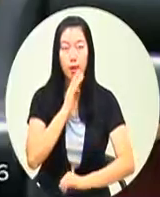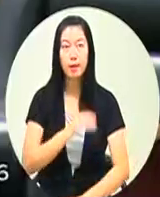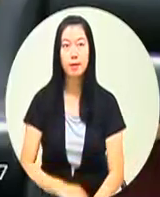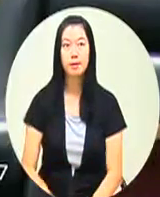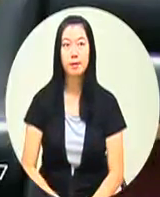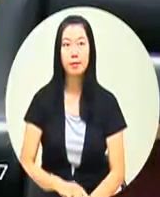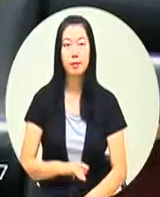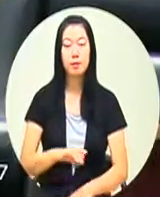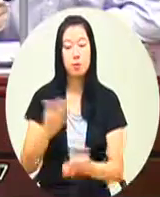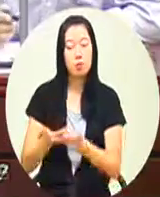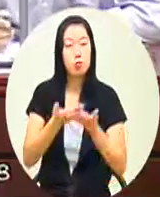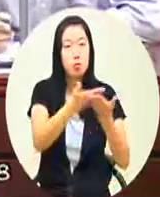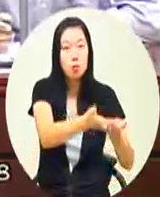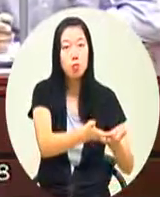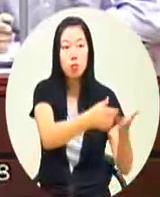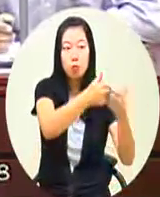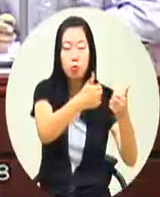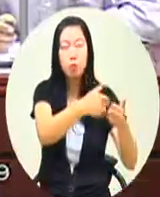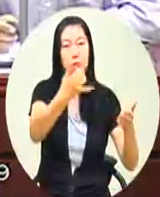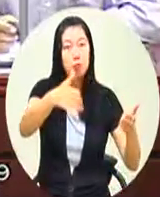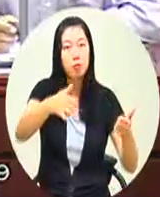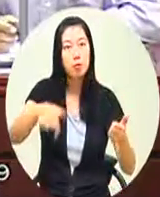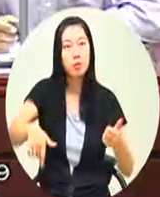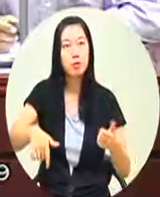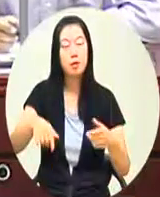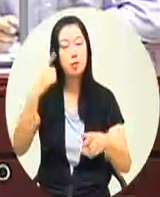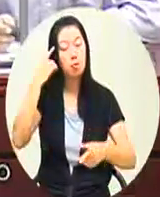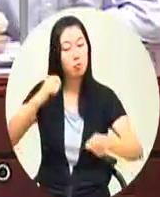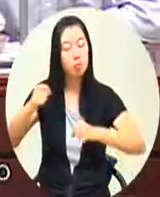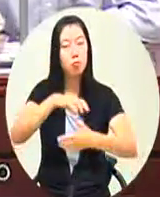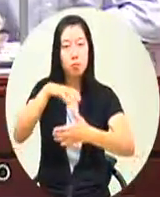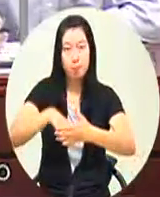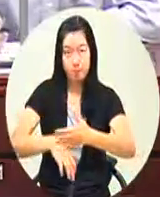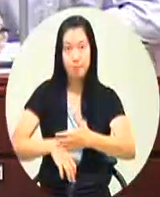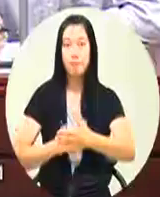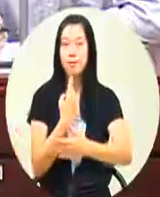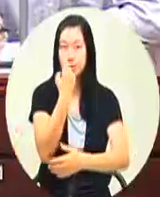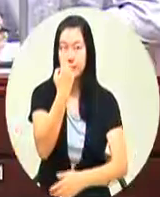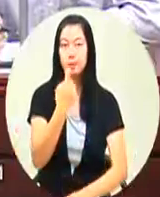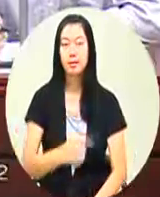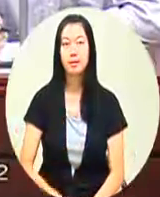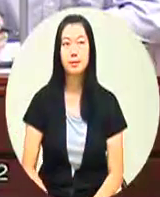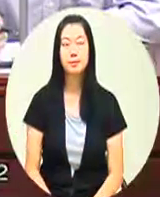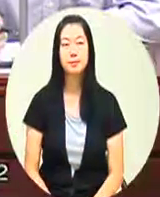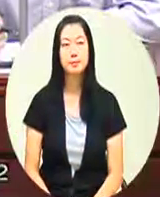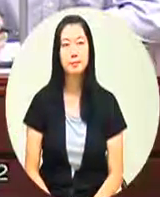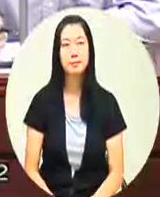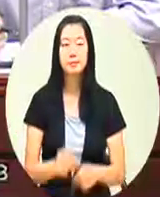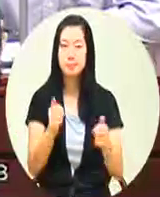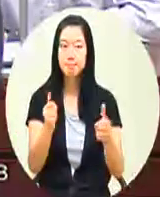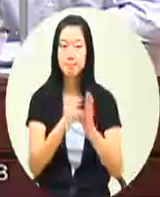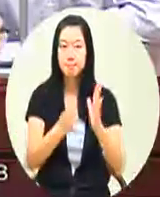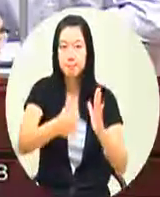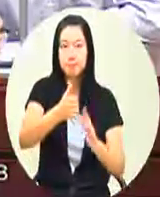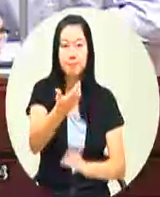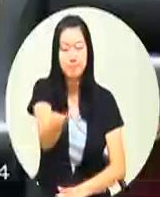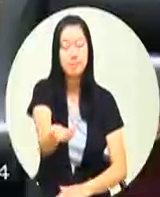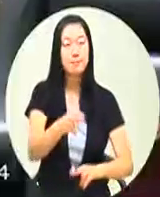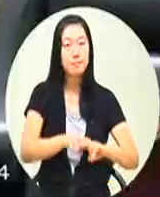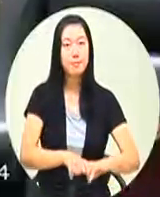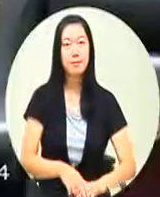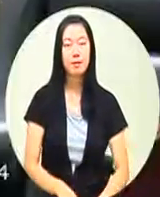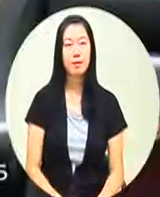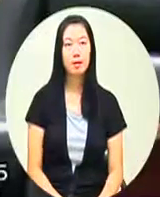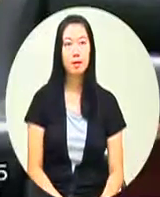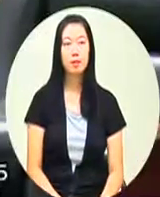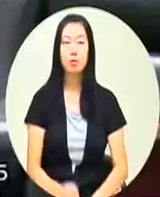还没有送市政会，但是在那个方案里面，目前就只有这个，哎，做过 讨论。好，谢谢局长，局长请坐哈。我想